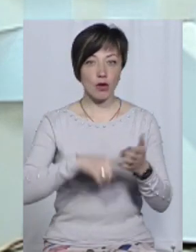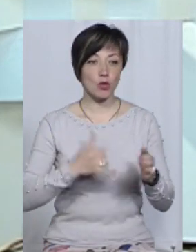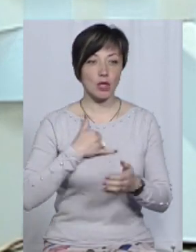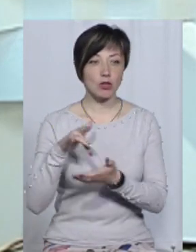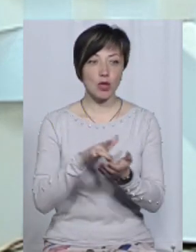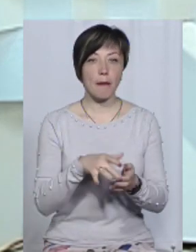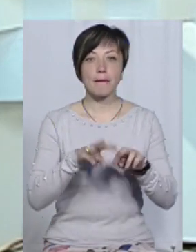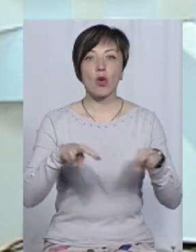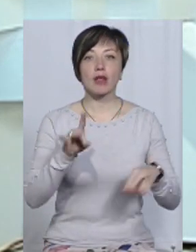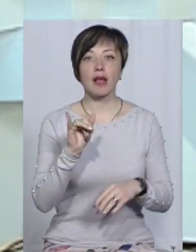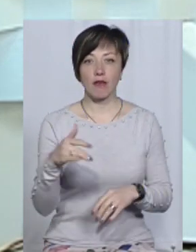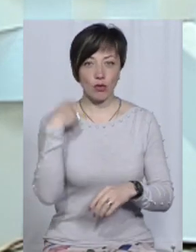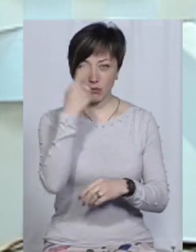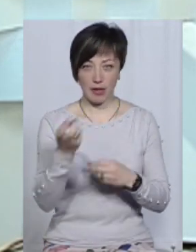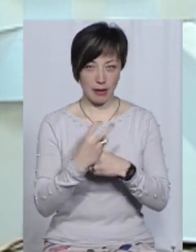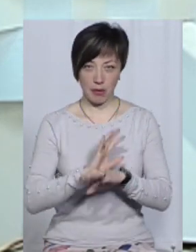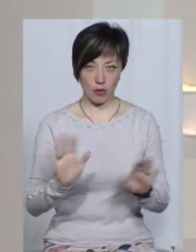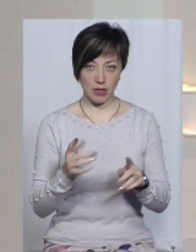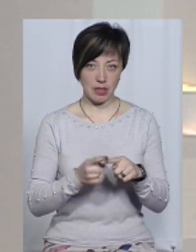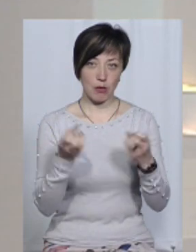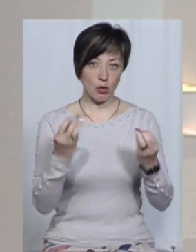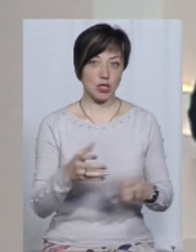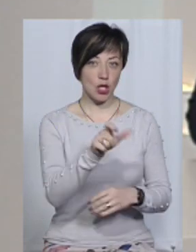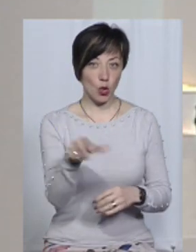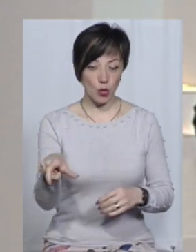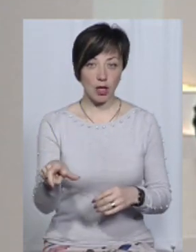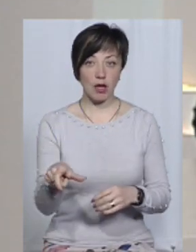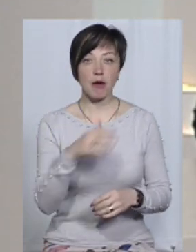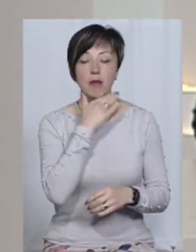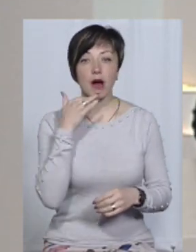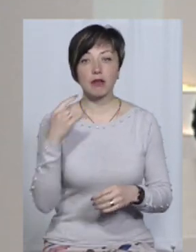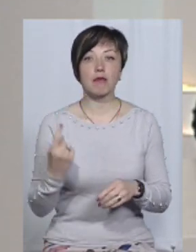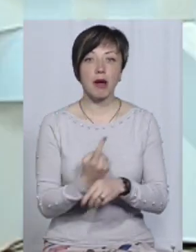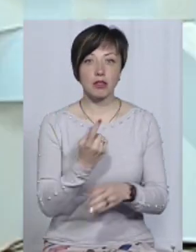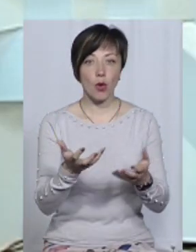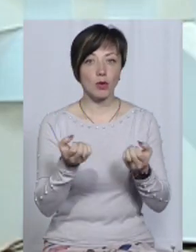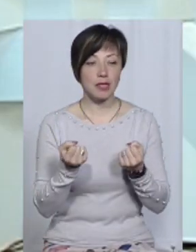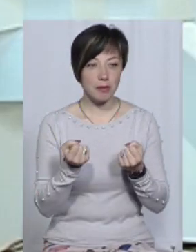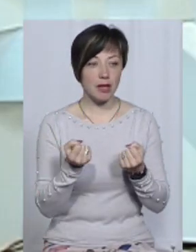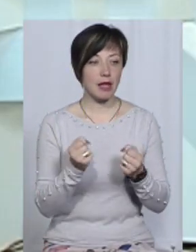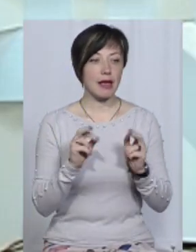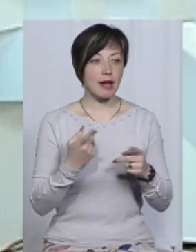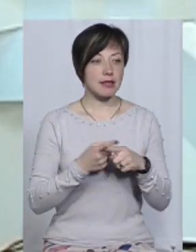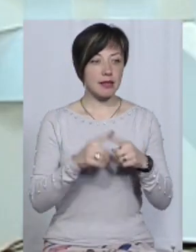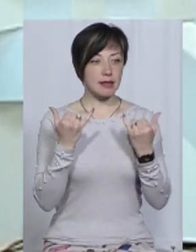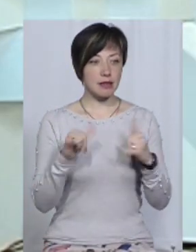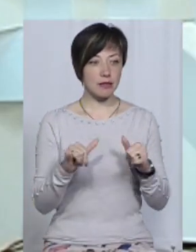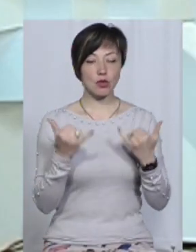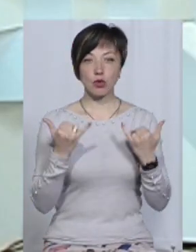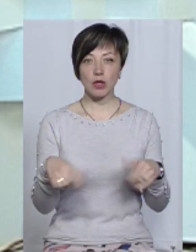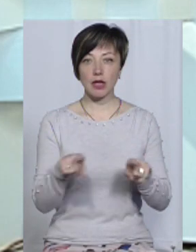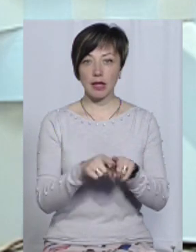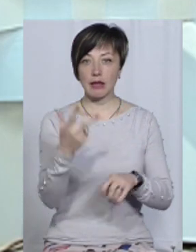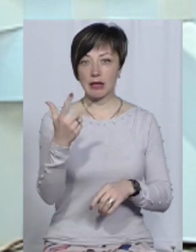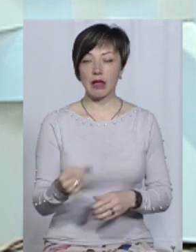нас туристів-мільйонерів до мене особисто не приходять. Це прості люди. Вони багато хто вперше отримали. І як це не дивно, сьогодні